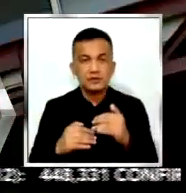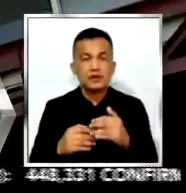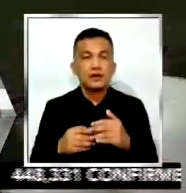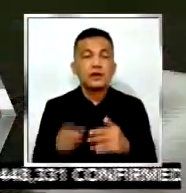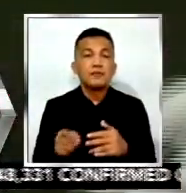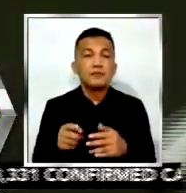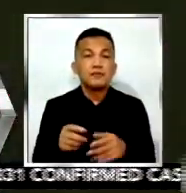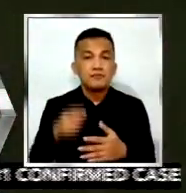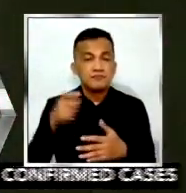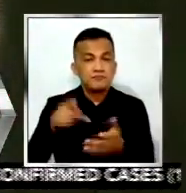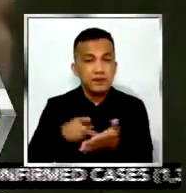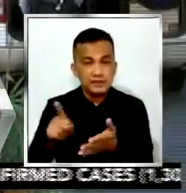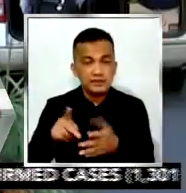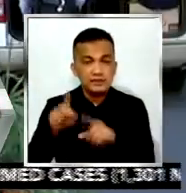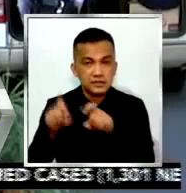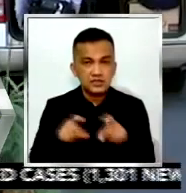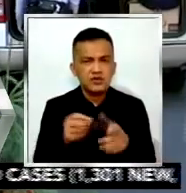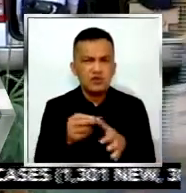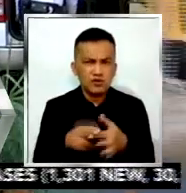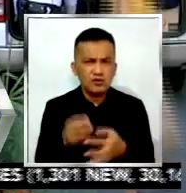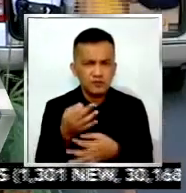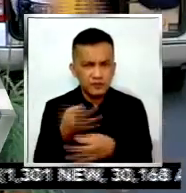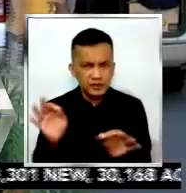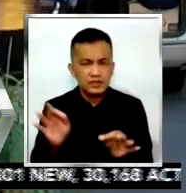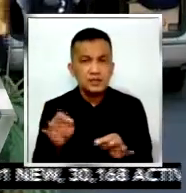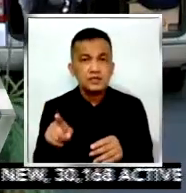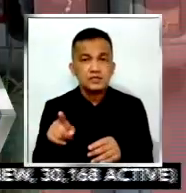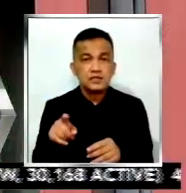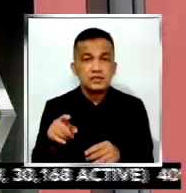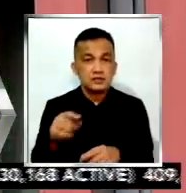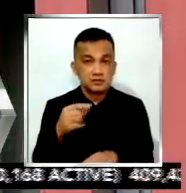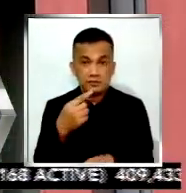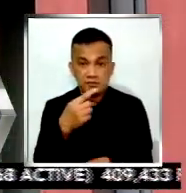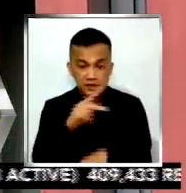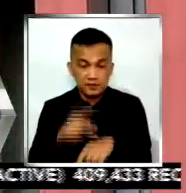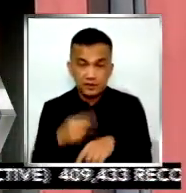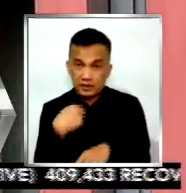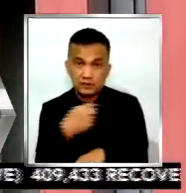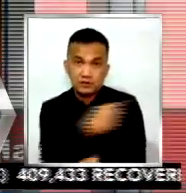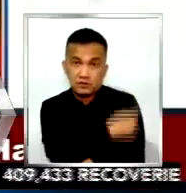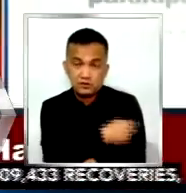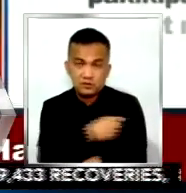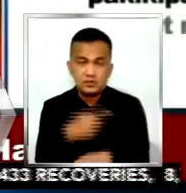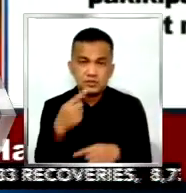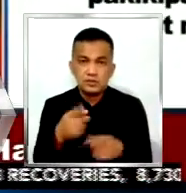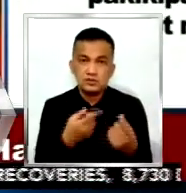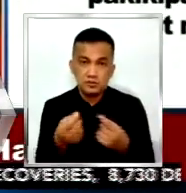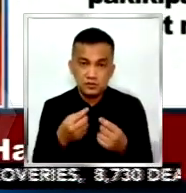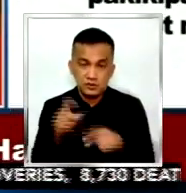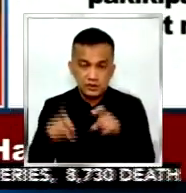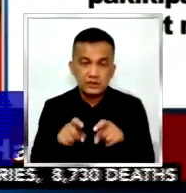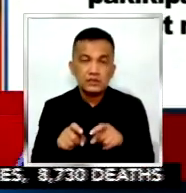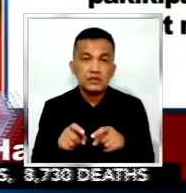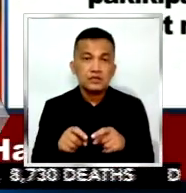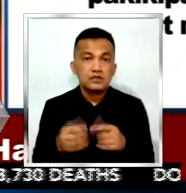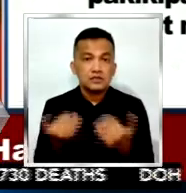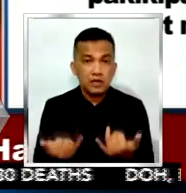Red Cross sa mga nagsasagawa ng COVID testing. Bumaba na raw ang halaga ng kanilang test. Ang test natin ngayon